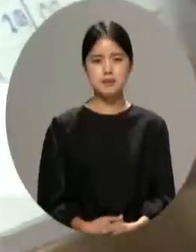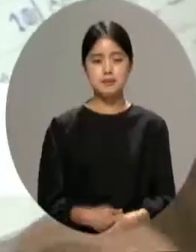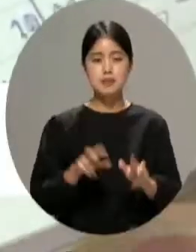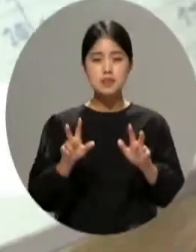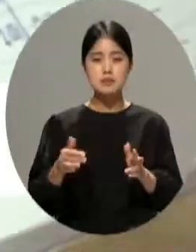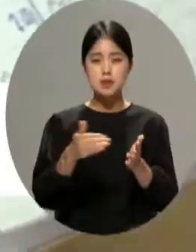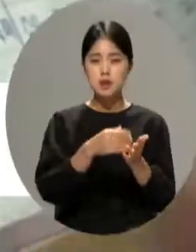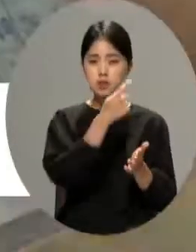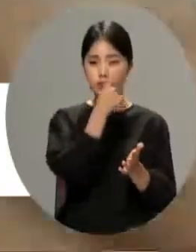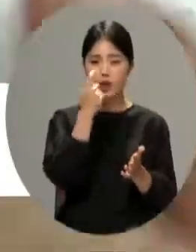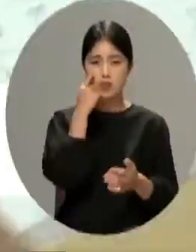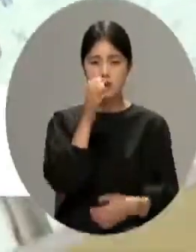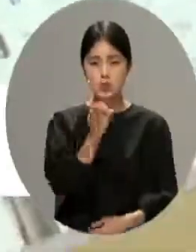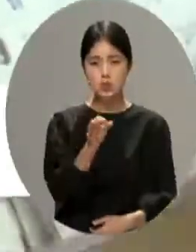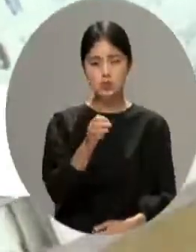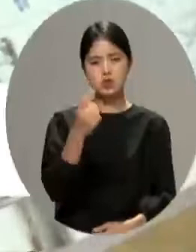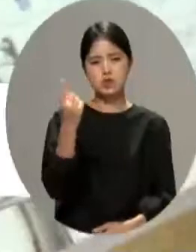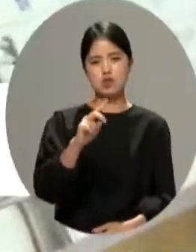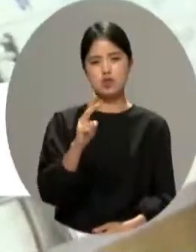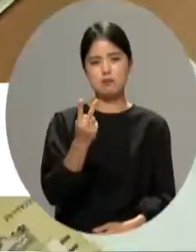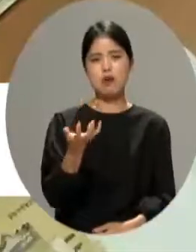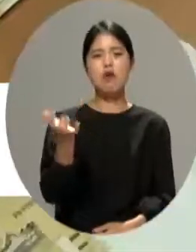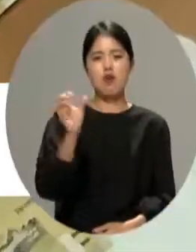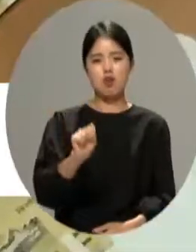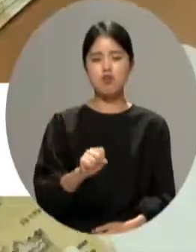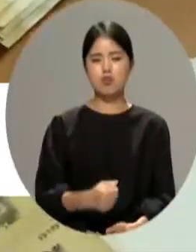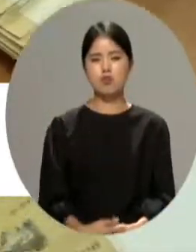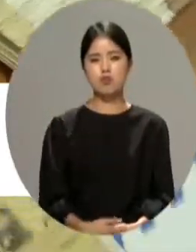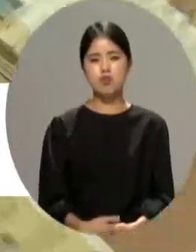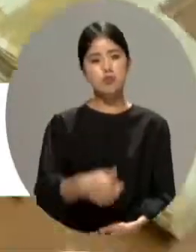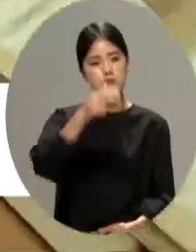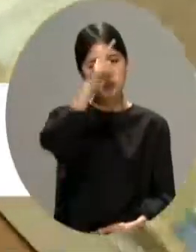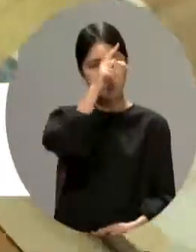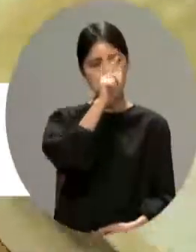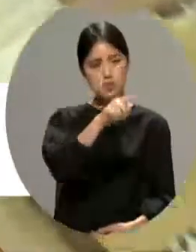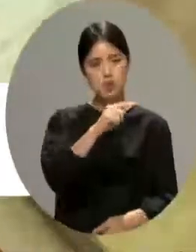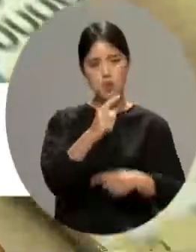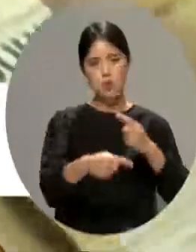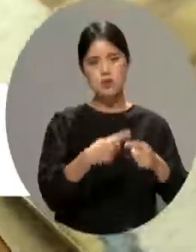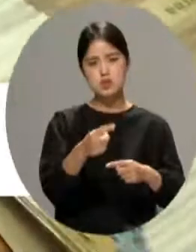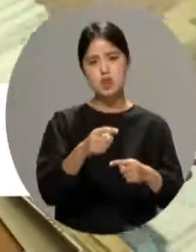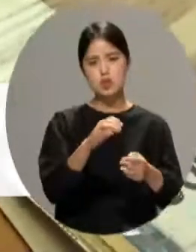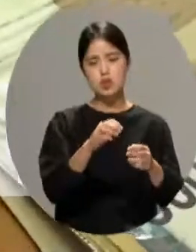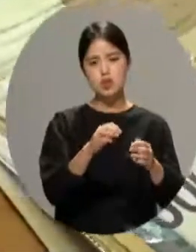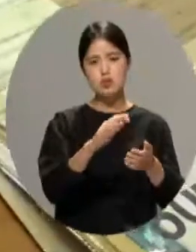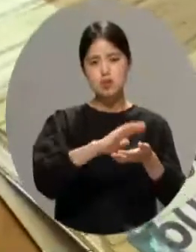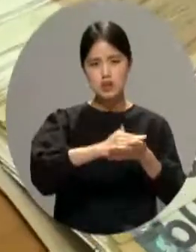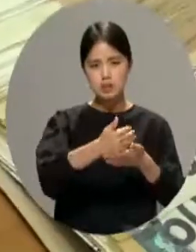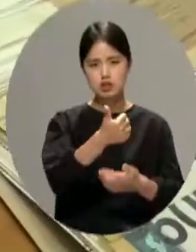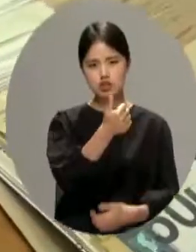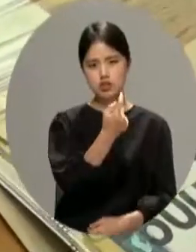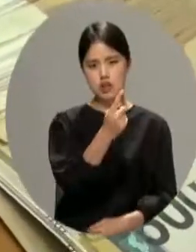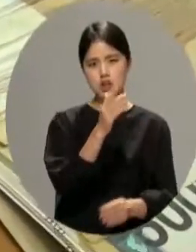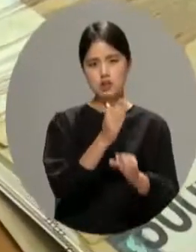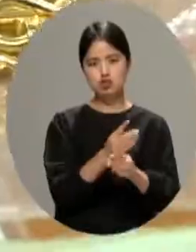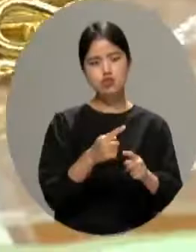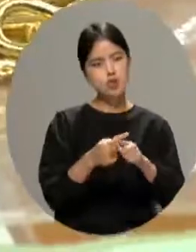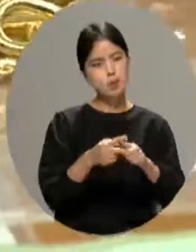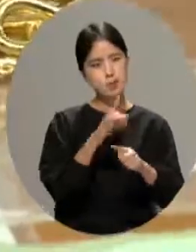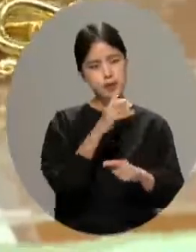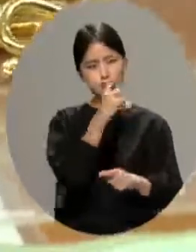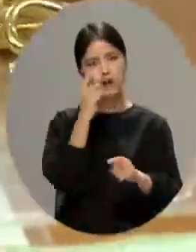지금까지 확인된 판 뿐만 1200억원 때 경찰은 환 전계 자 51개 중 절반 가량만 분석이 된 만큼